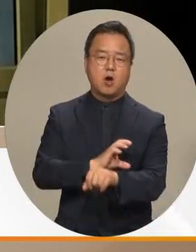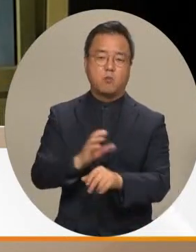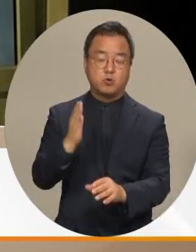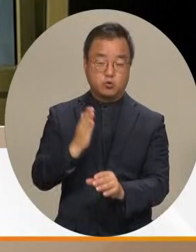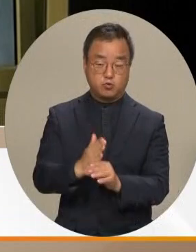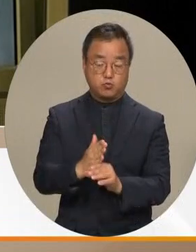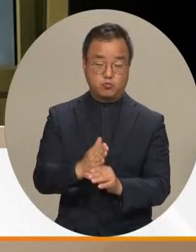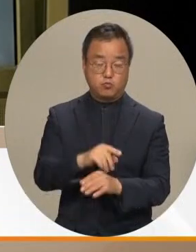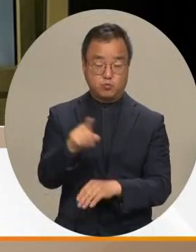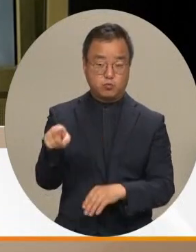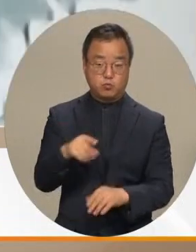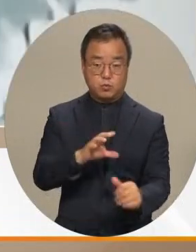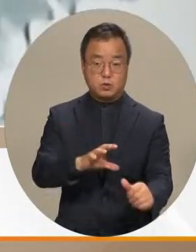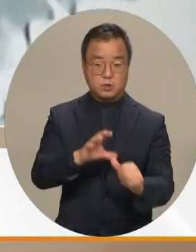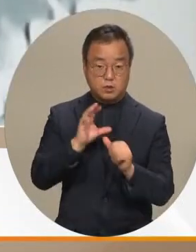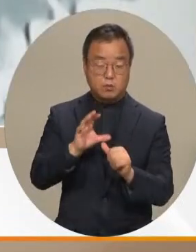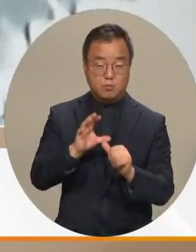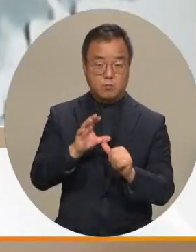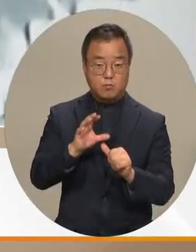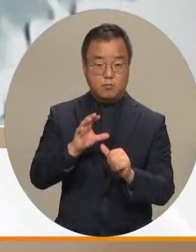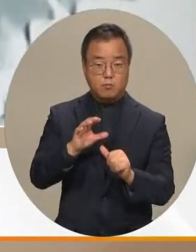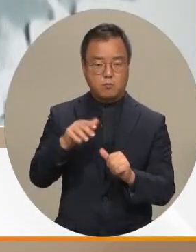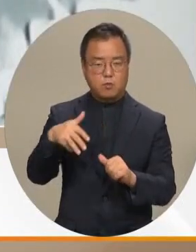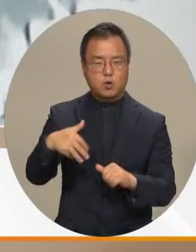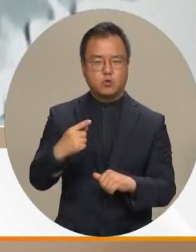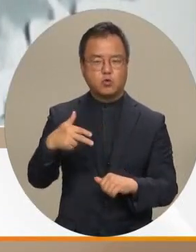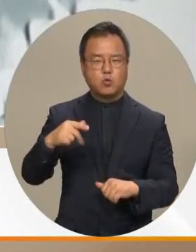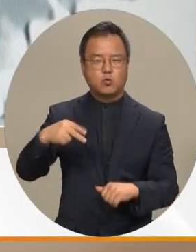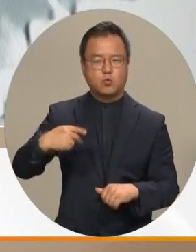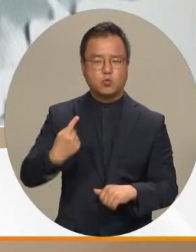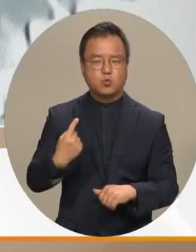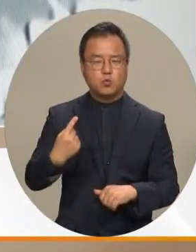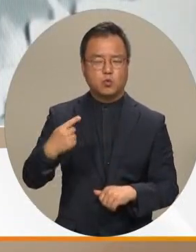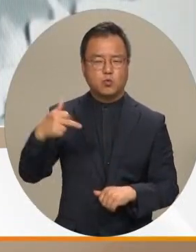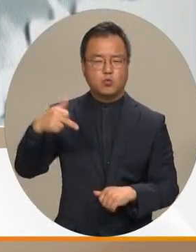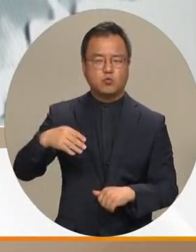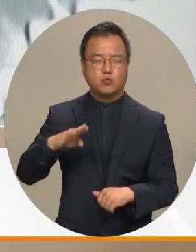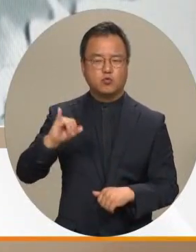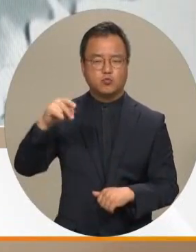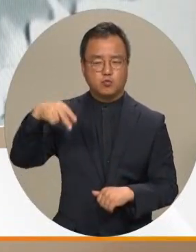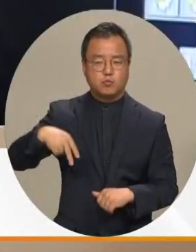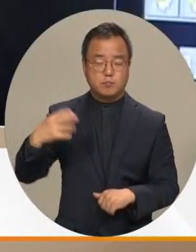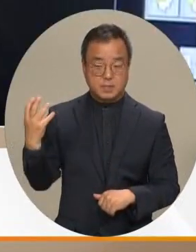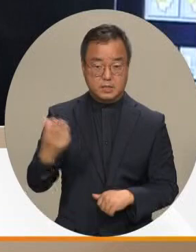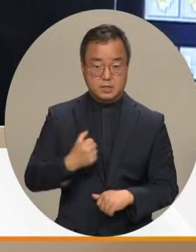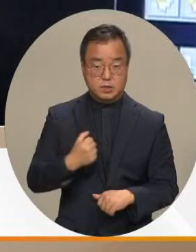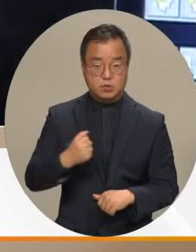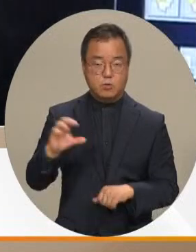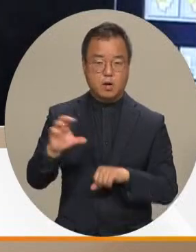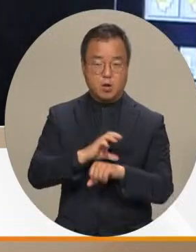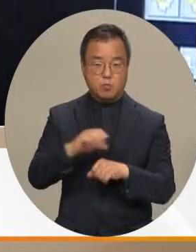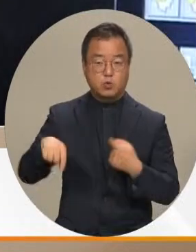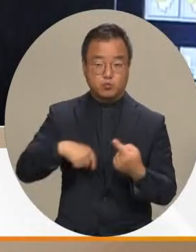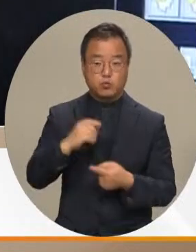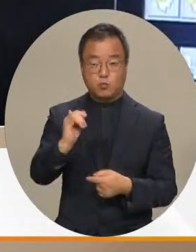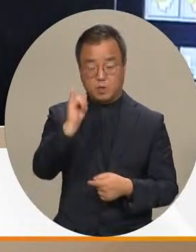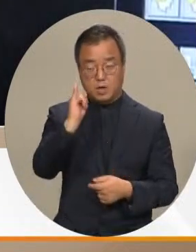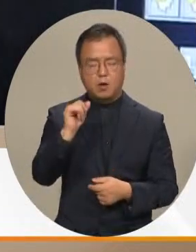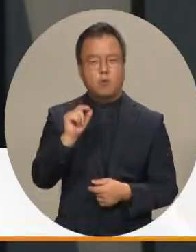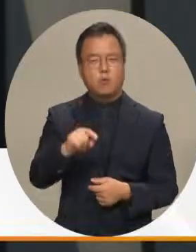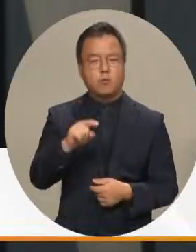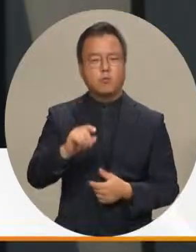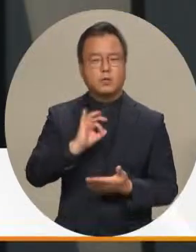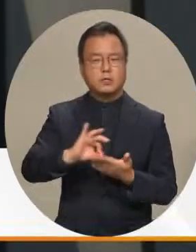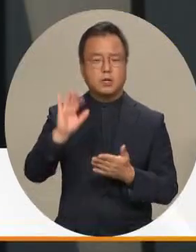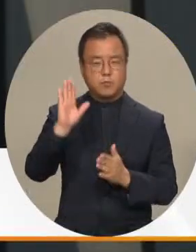초전도체를 이용해서 양자컴퓨팅 기술을 하는 초전도 큐빗으로 초전도 컴퓨터를 하는 양자컴퓨터가 있거든요 이때